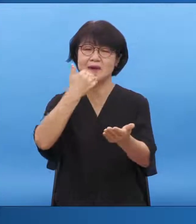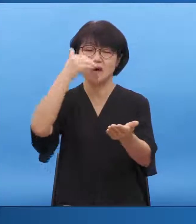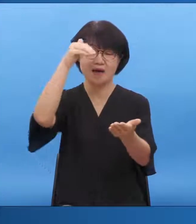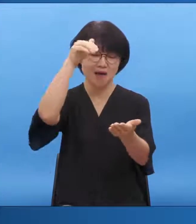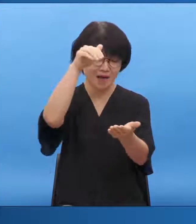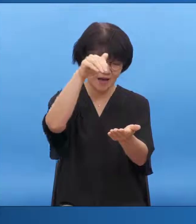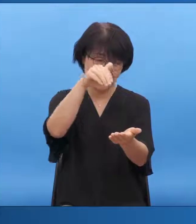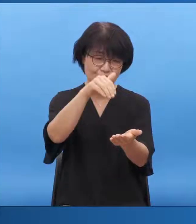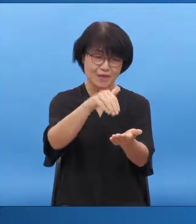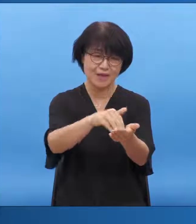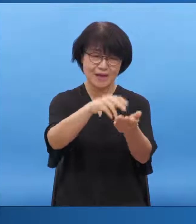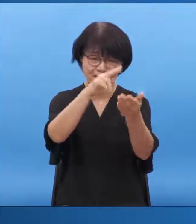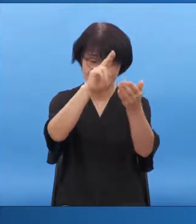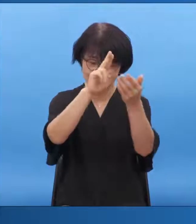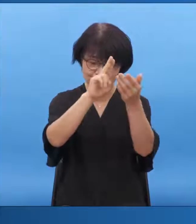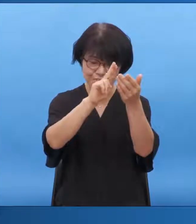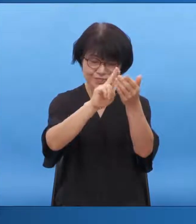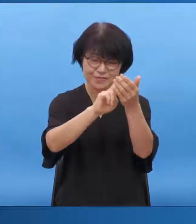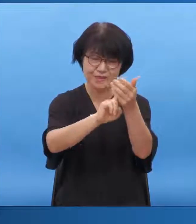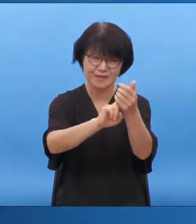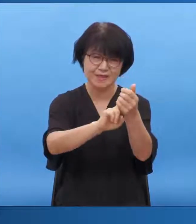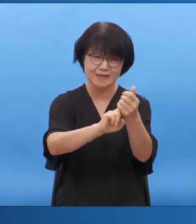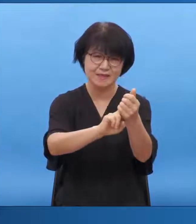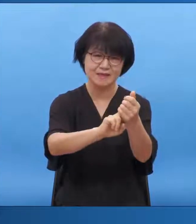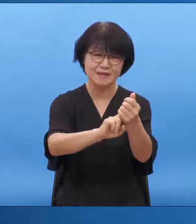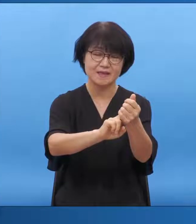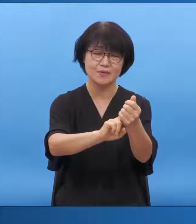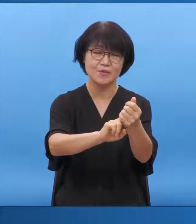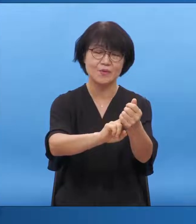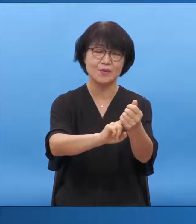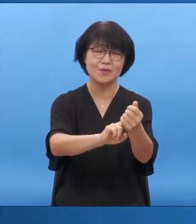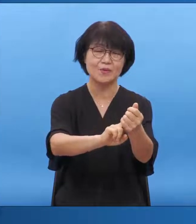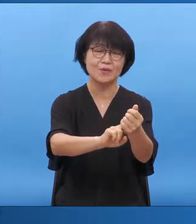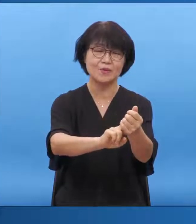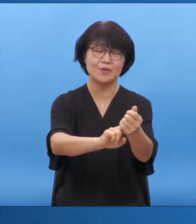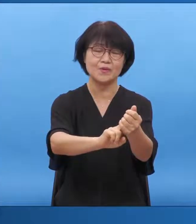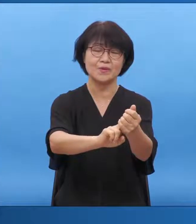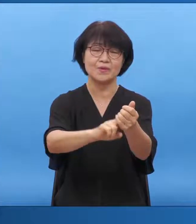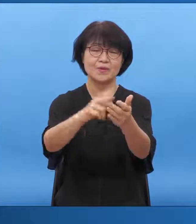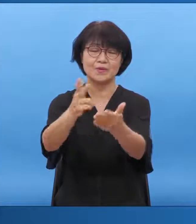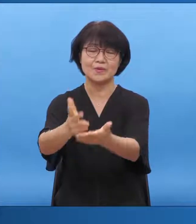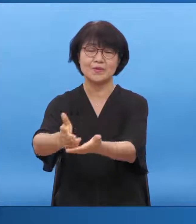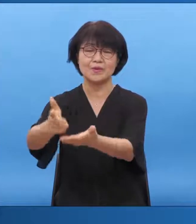큰 바위에 숨기시고